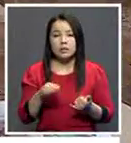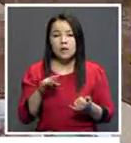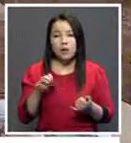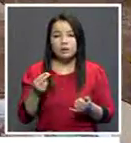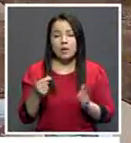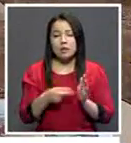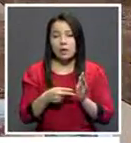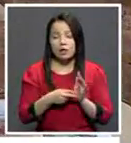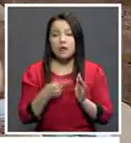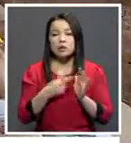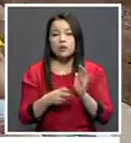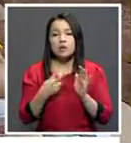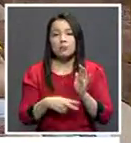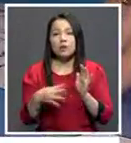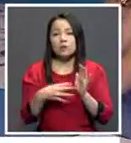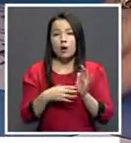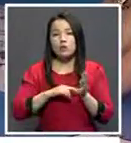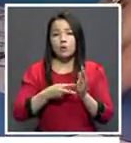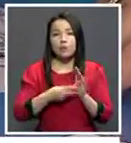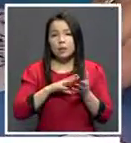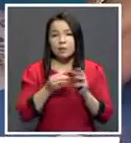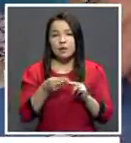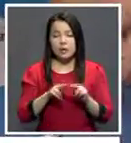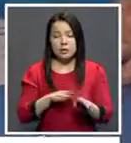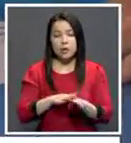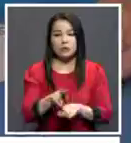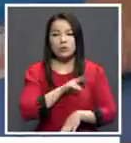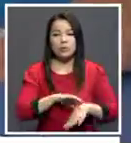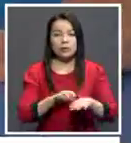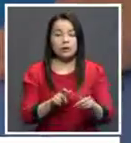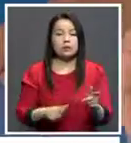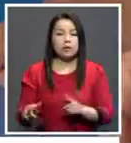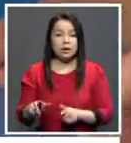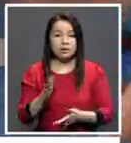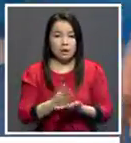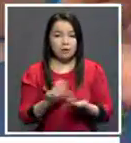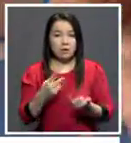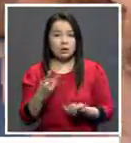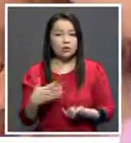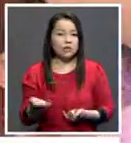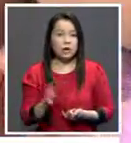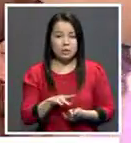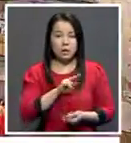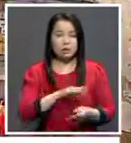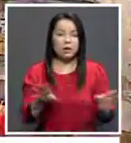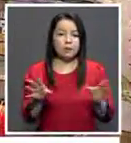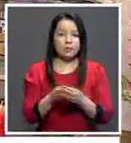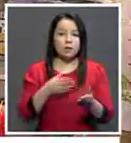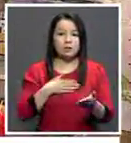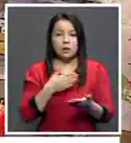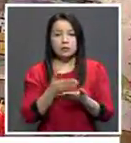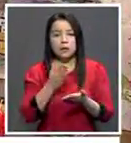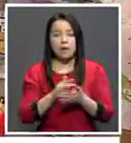1 миллиард 7 триллион теңгені құрайтын 779 жобаны жүзеге асыруға дайындық жұмыстары жүріп жатыр. Екі жақты әріптестік әдісімен бұрын балабақшалар